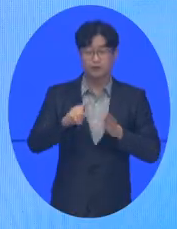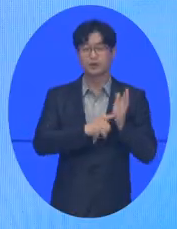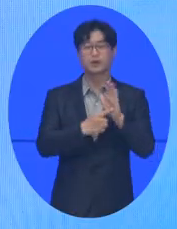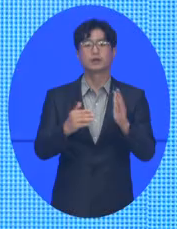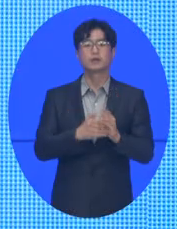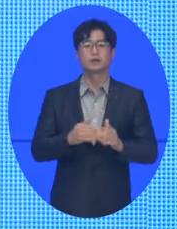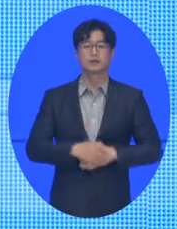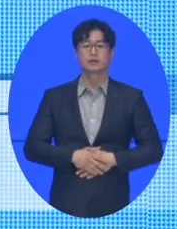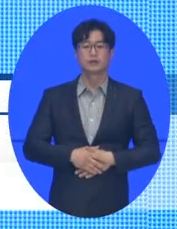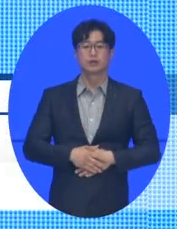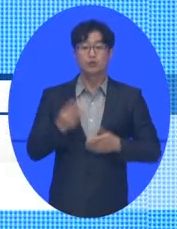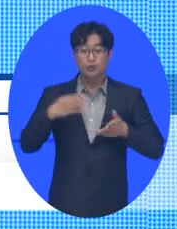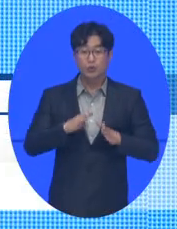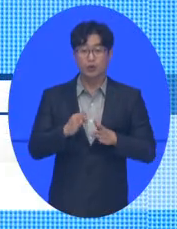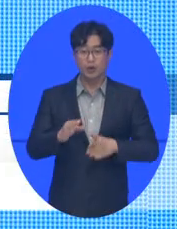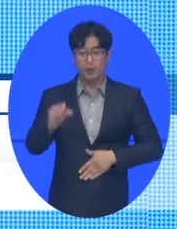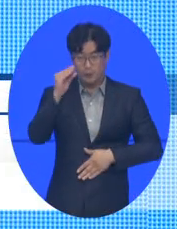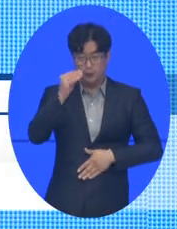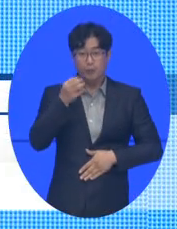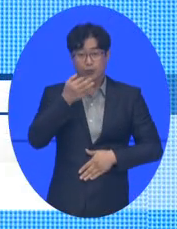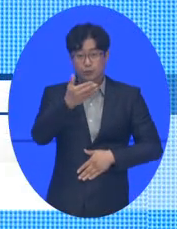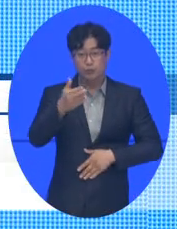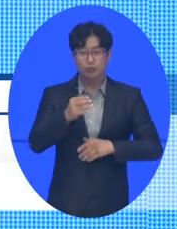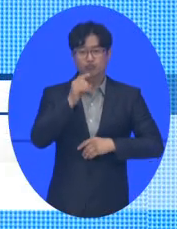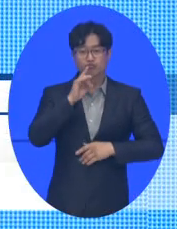밝혔습니다. 경기도가 한번 본을 보여주고